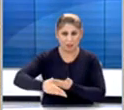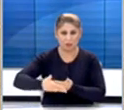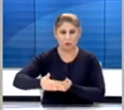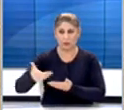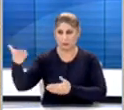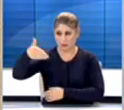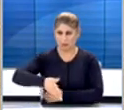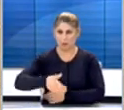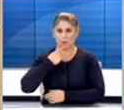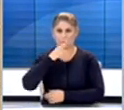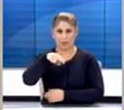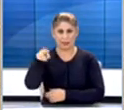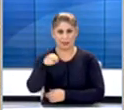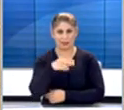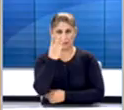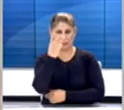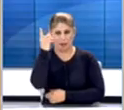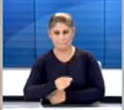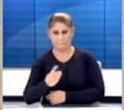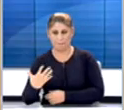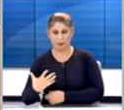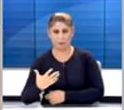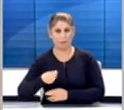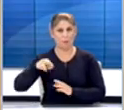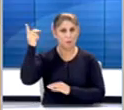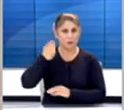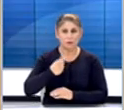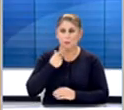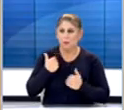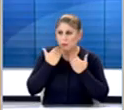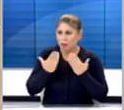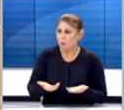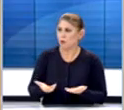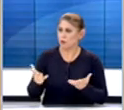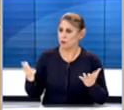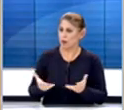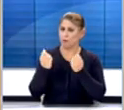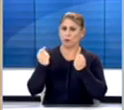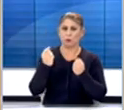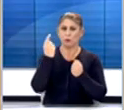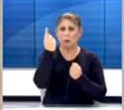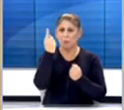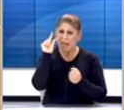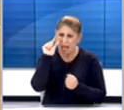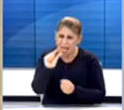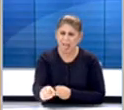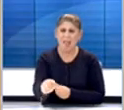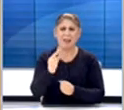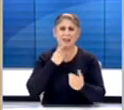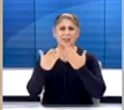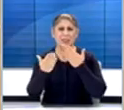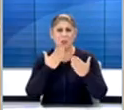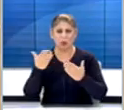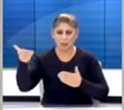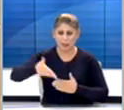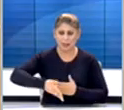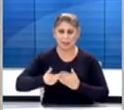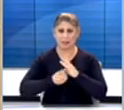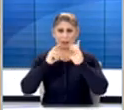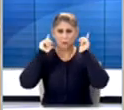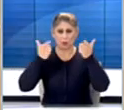και να πούμε ότι καταργούμε τα 3/5 της πλειοψηφίας επειδή δεν μπορούμε να βρούμε ούτε μια μίνιμουμ συνεννόηση όταν έρχεται η Νέα Δημοκρατία